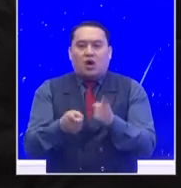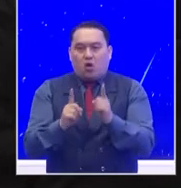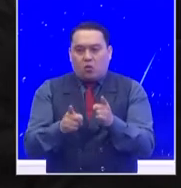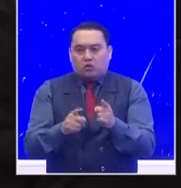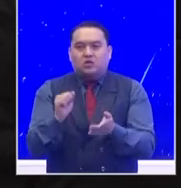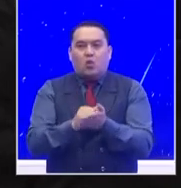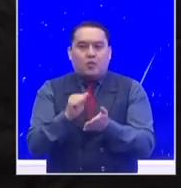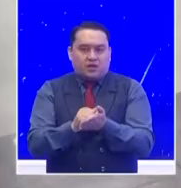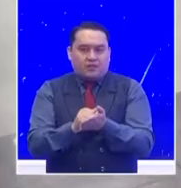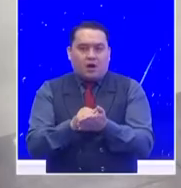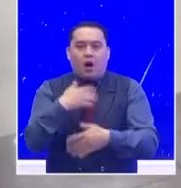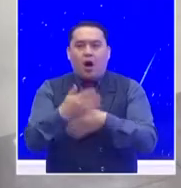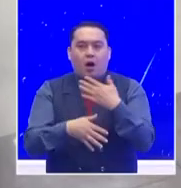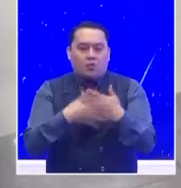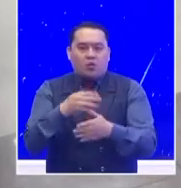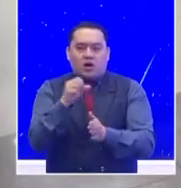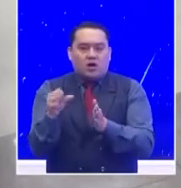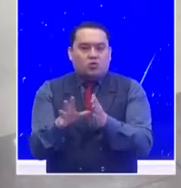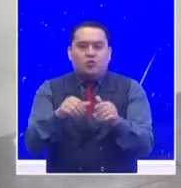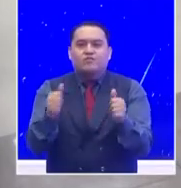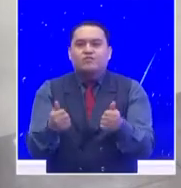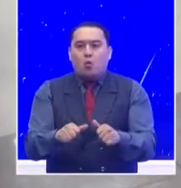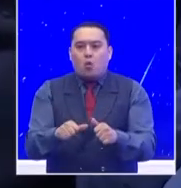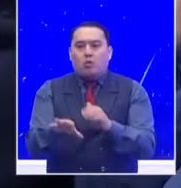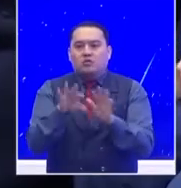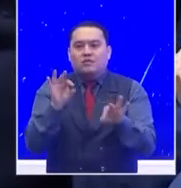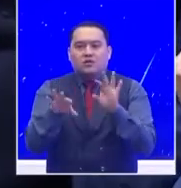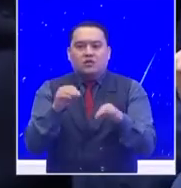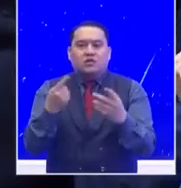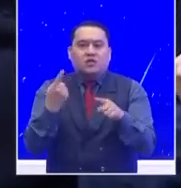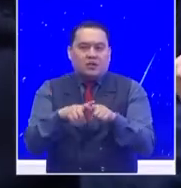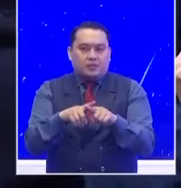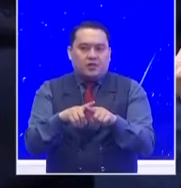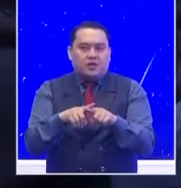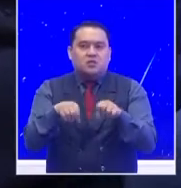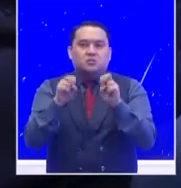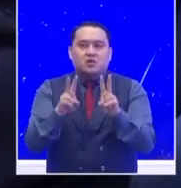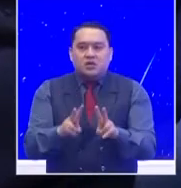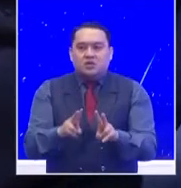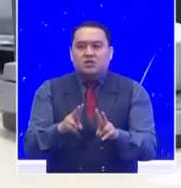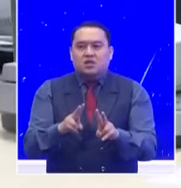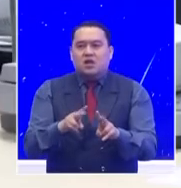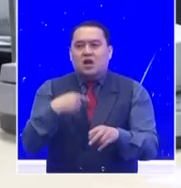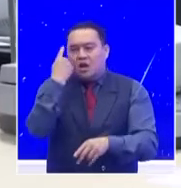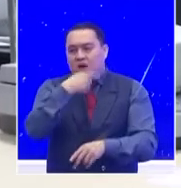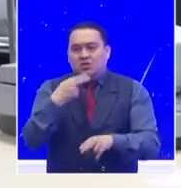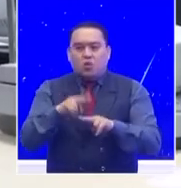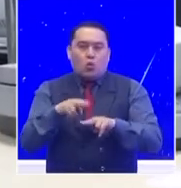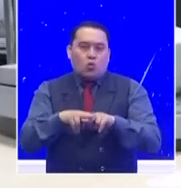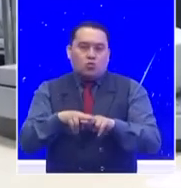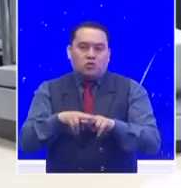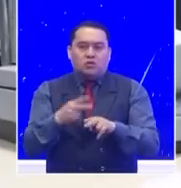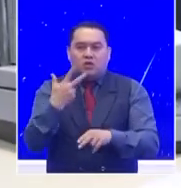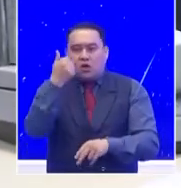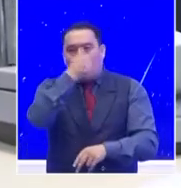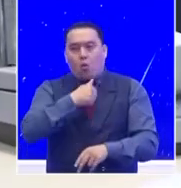авторства документов, обрабатываемых в электронной форме с помощью вычислительной техники. По словам специалистов, ЭЦП в личном удостоверении чипа действительно